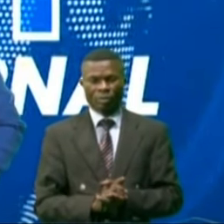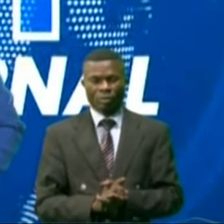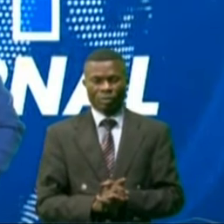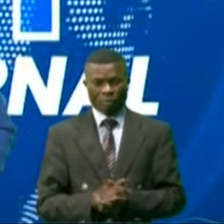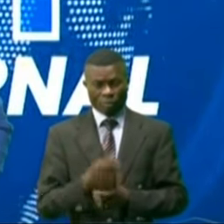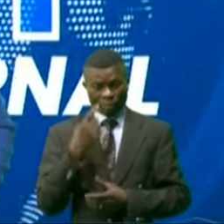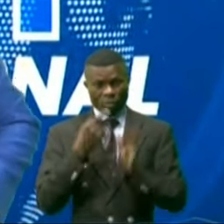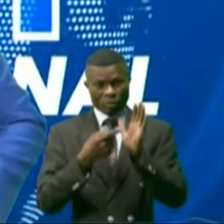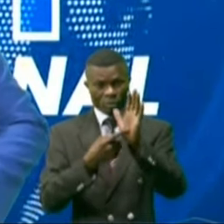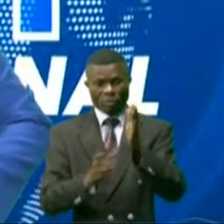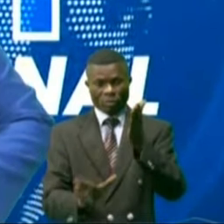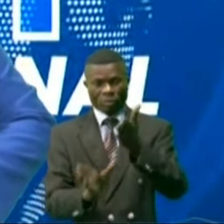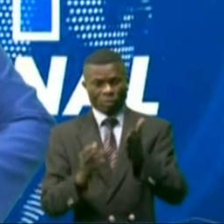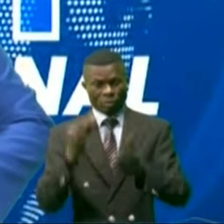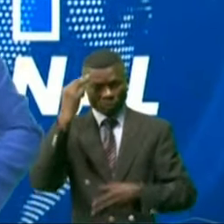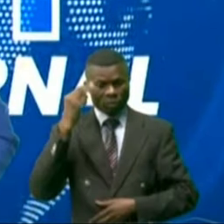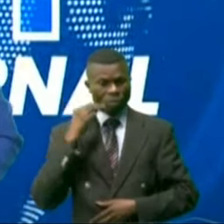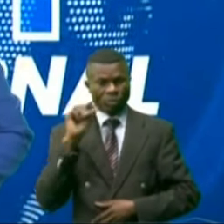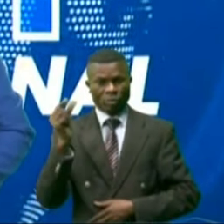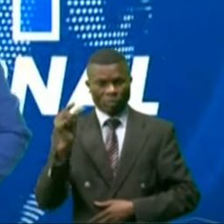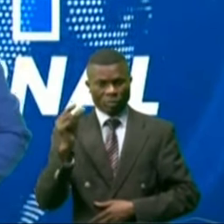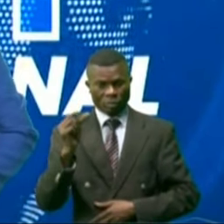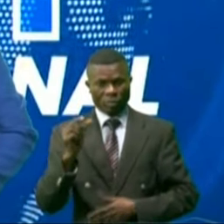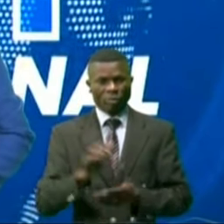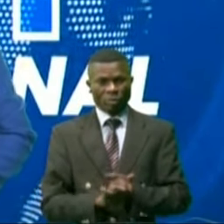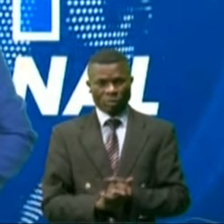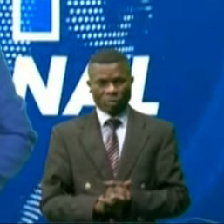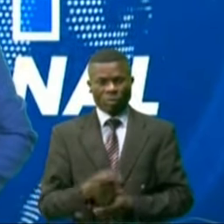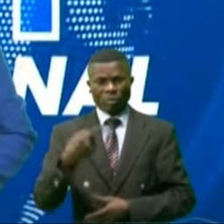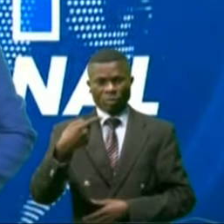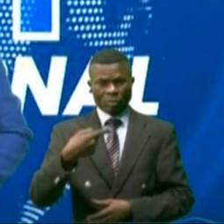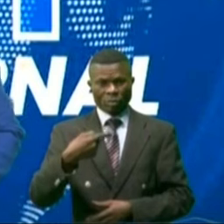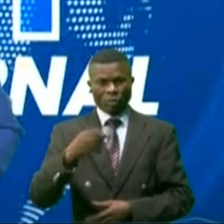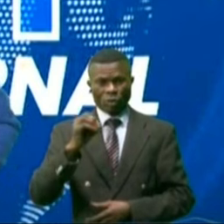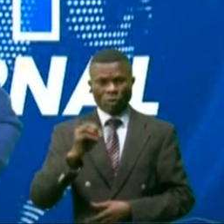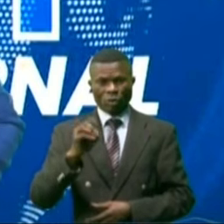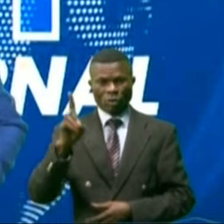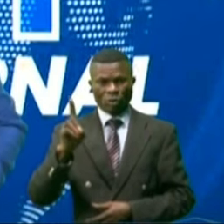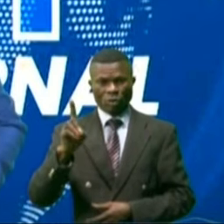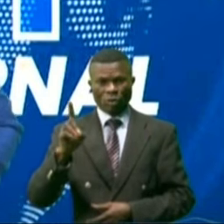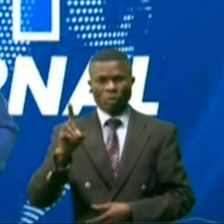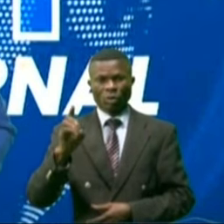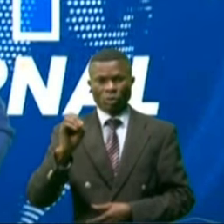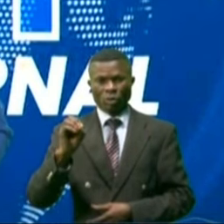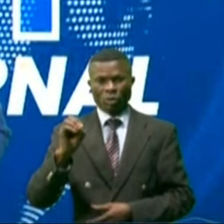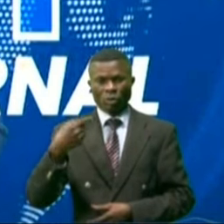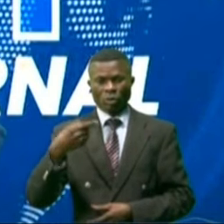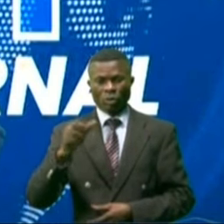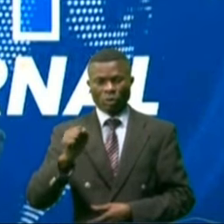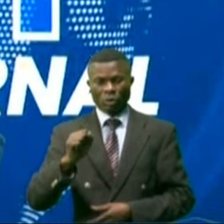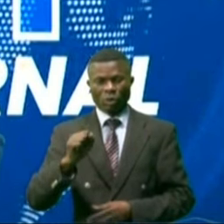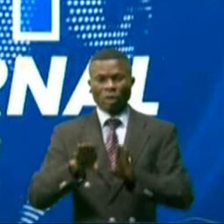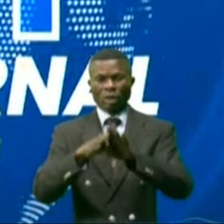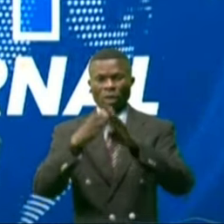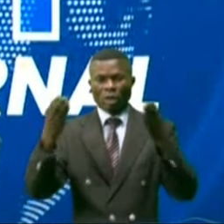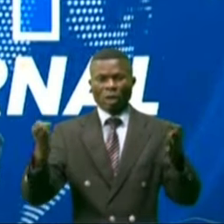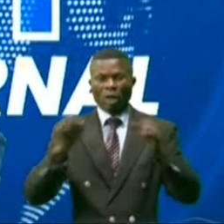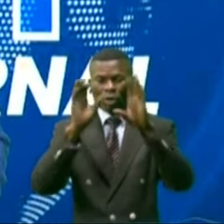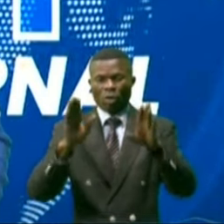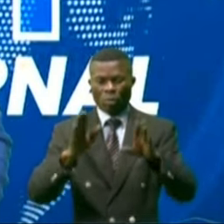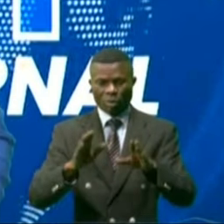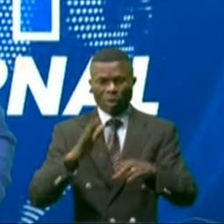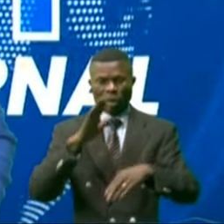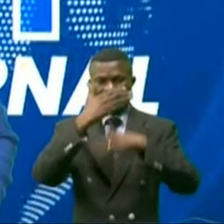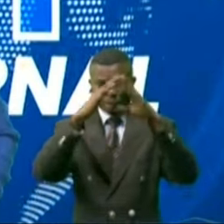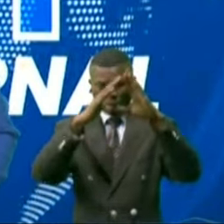qu'il s'agissait du vice-ministre des Mines, Godard Motimona, qui a procédé à l'inauguration de quelques infrastructures d'intérêt